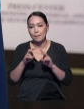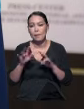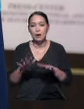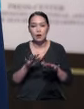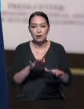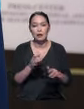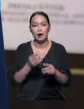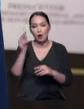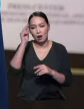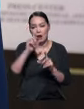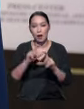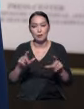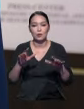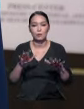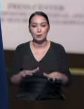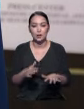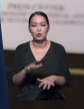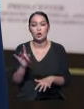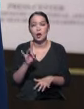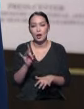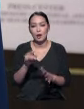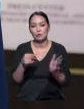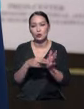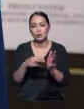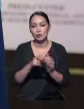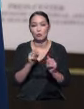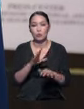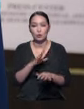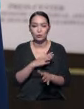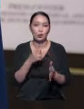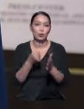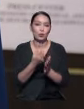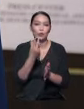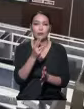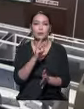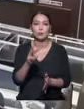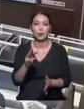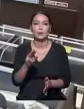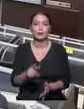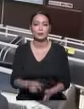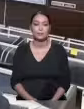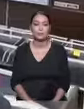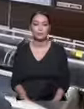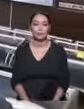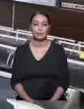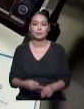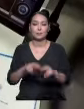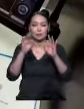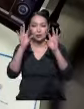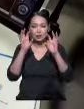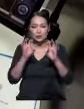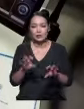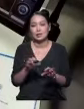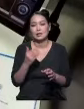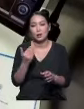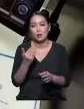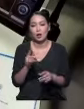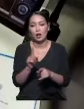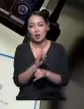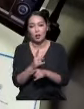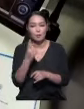образования. Размер ущерба может достигать 2 миллионов тенге. По закону, за заведомо ложное сообщение об